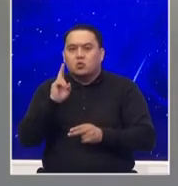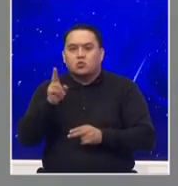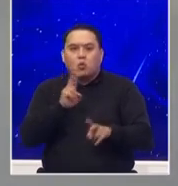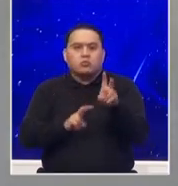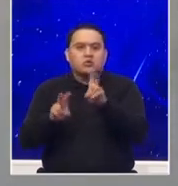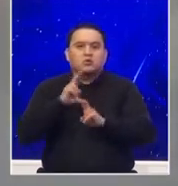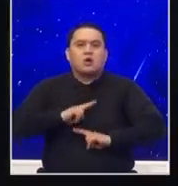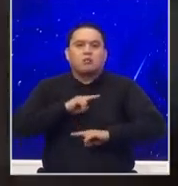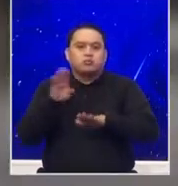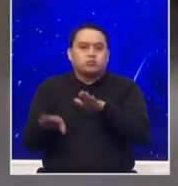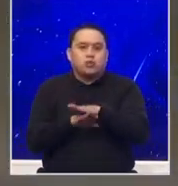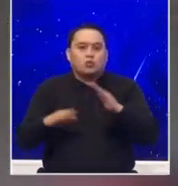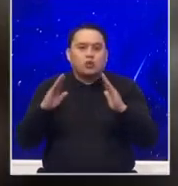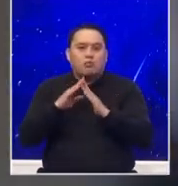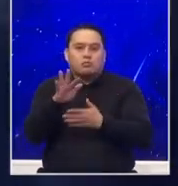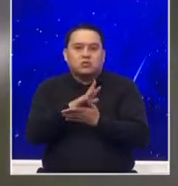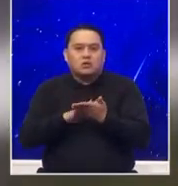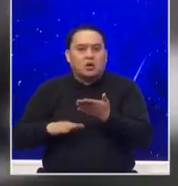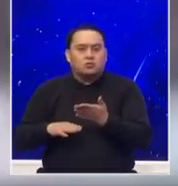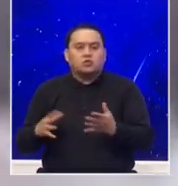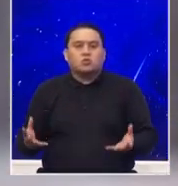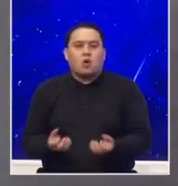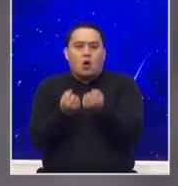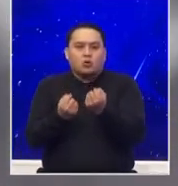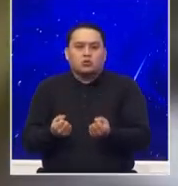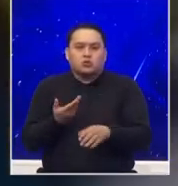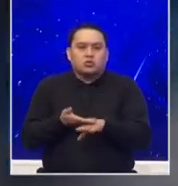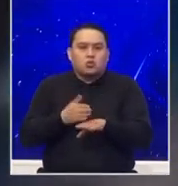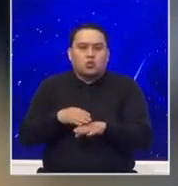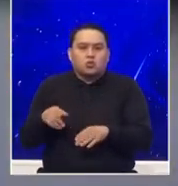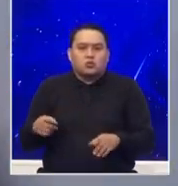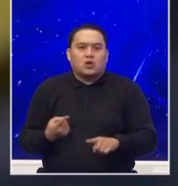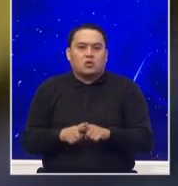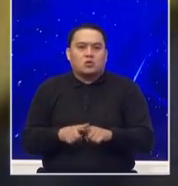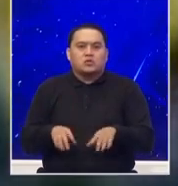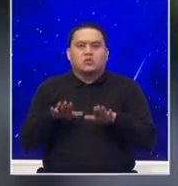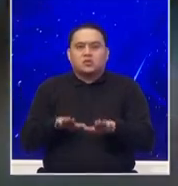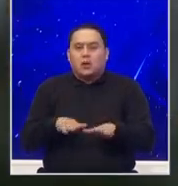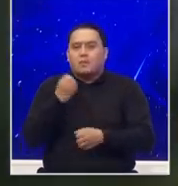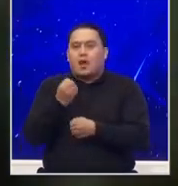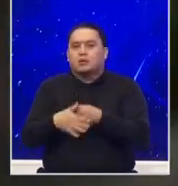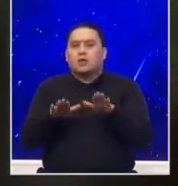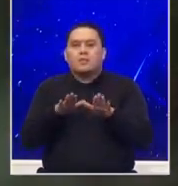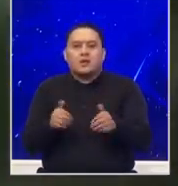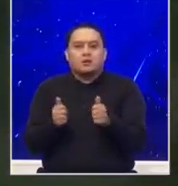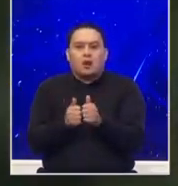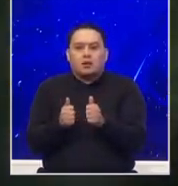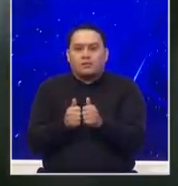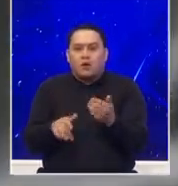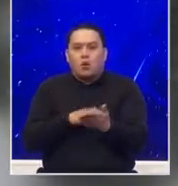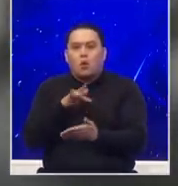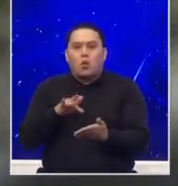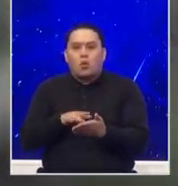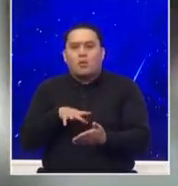Поисковые работы под завалами домов продолжаются. Спасатели используют тяжелую технику. Эпицентр землетрясения располагается недалеко от